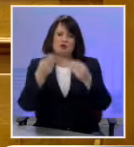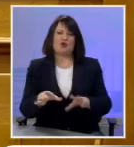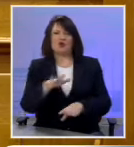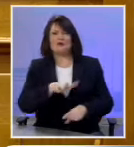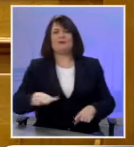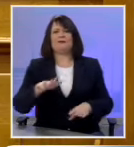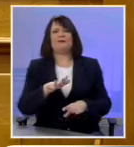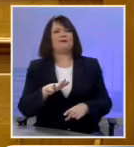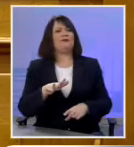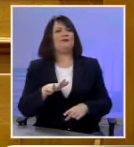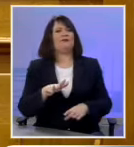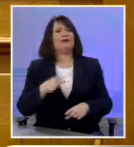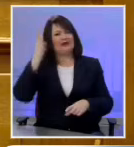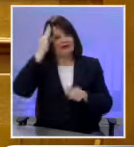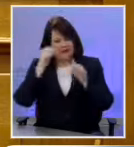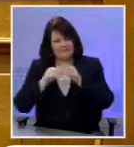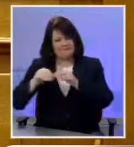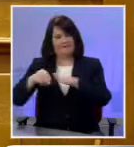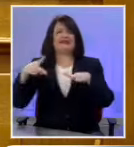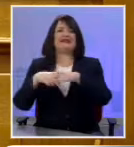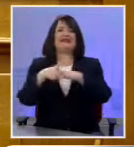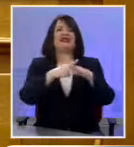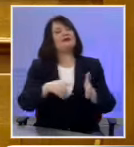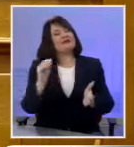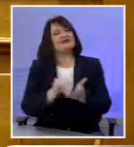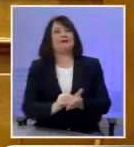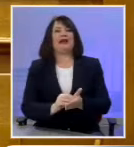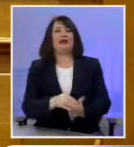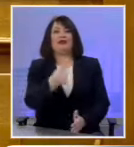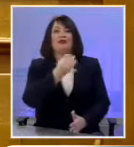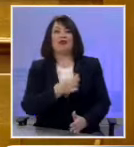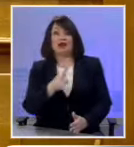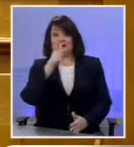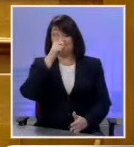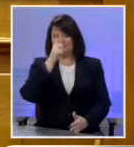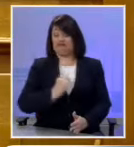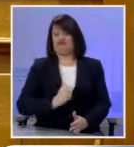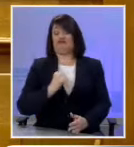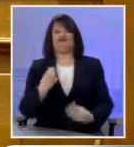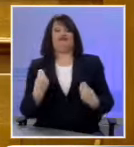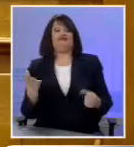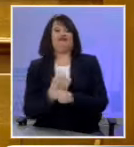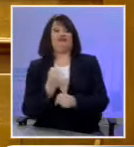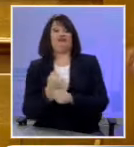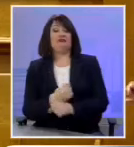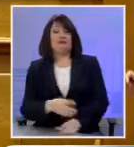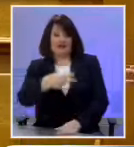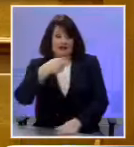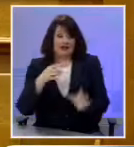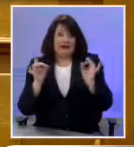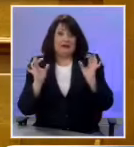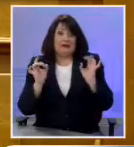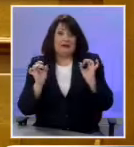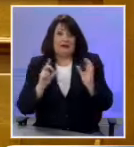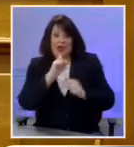δυνατό περιβάλλον για την ανακεφαλοποίηση, για την οποία τόσο πολύ επέρεστε σήμερα. Αλλά μια που δεν μου απαντήσετε σε καμία από